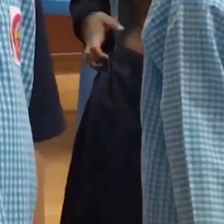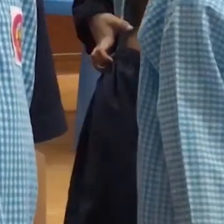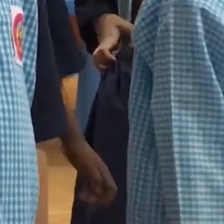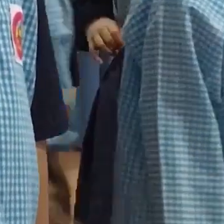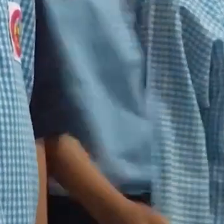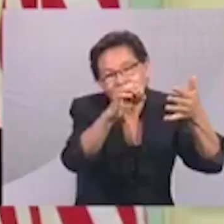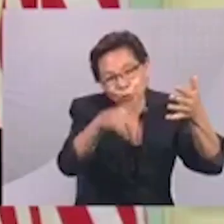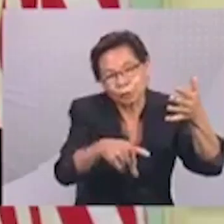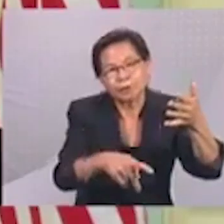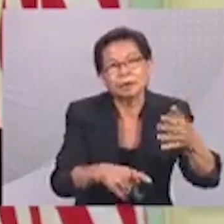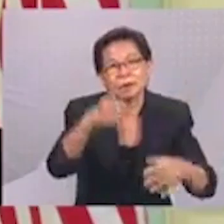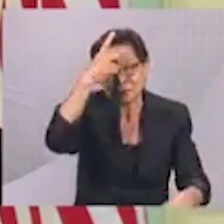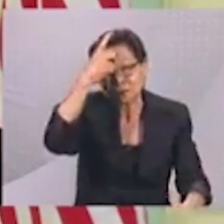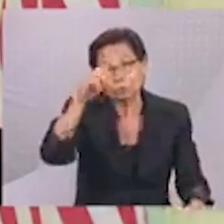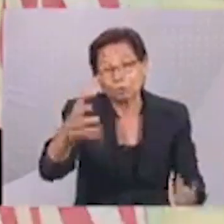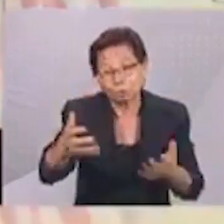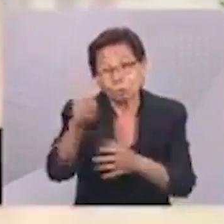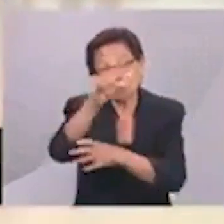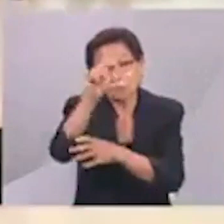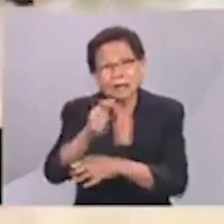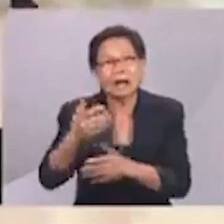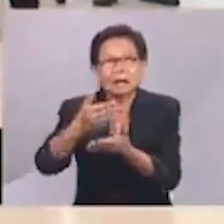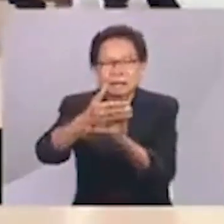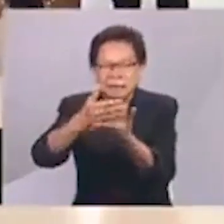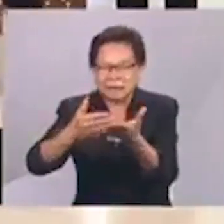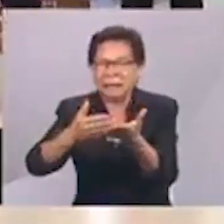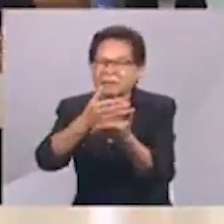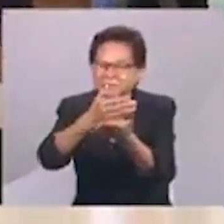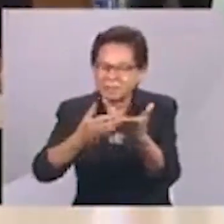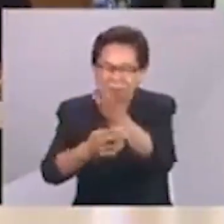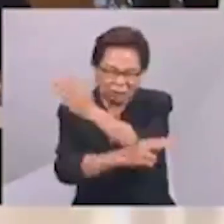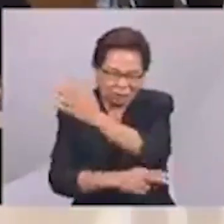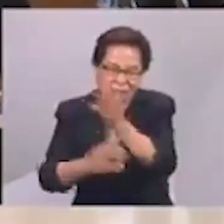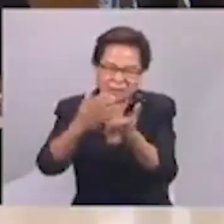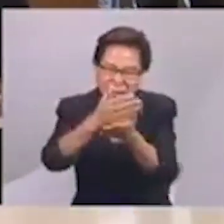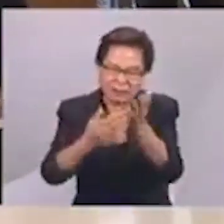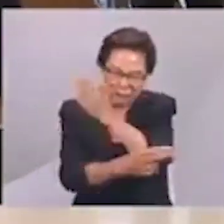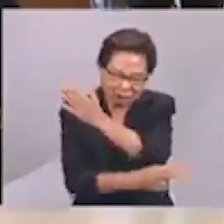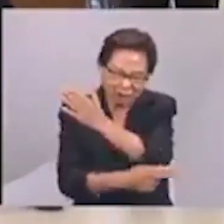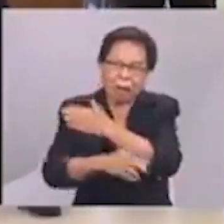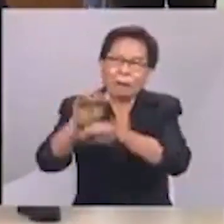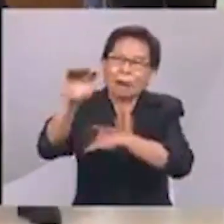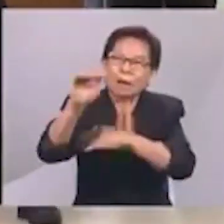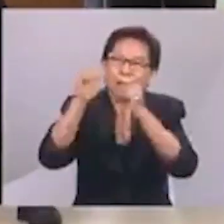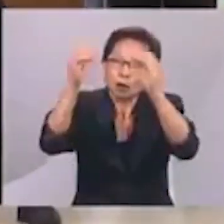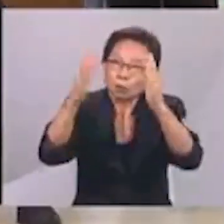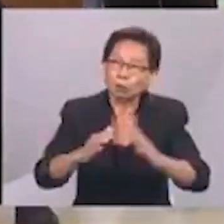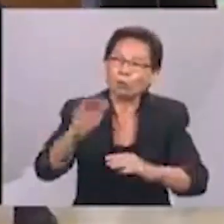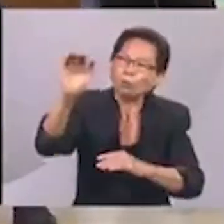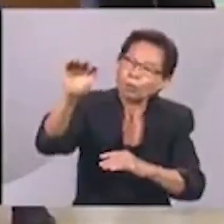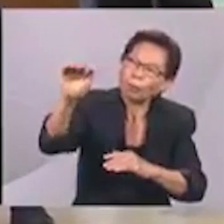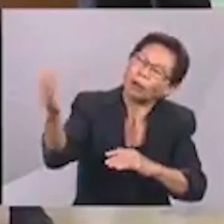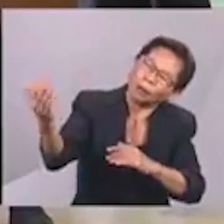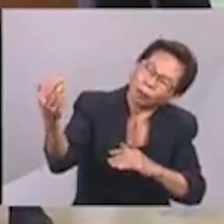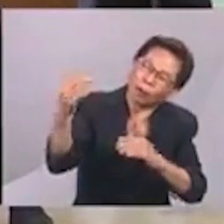dalam perbincangan. Okey, Datuk Seri, nak tanya, ada setengah negeri yang telah memanggil guru-guru mereka